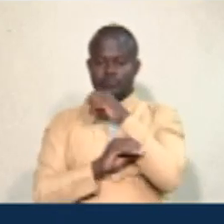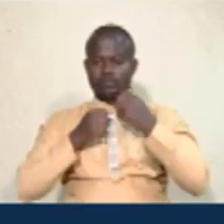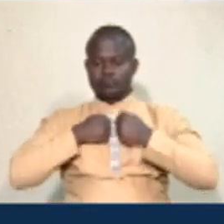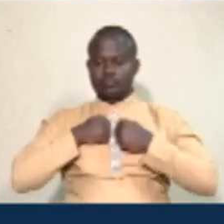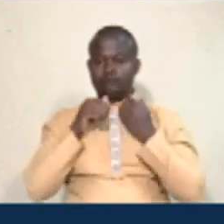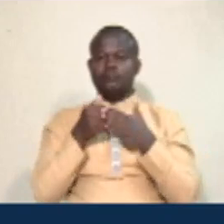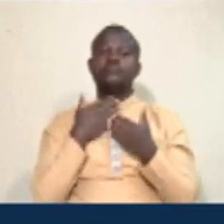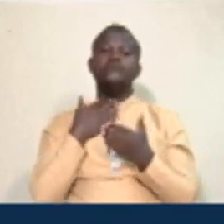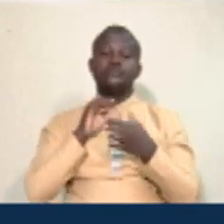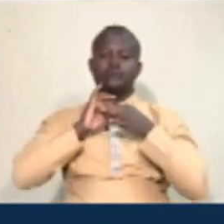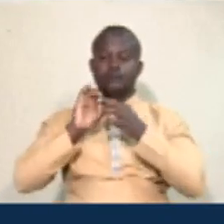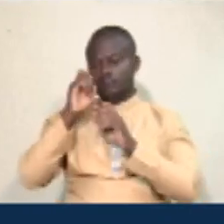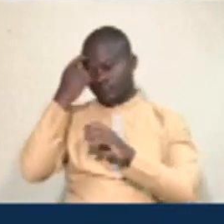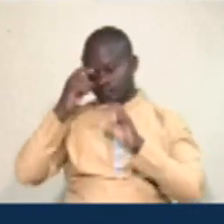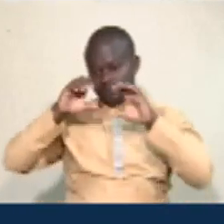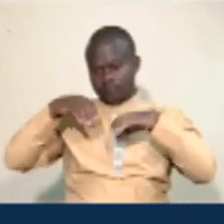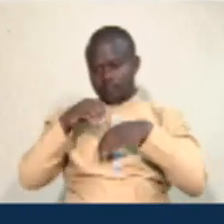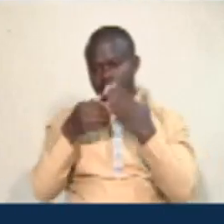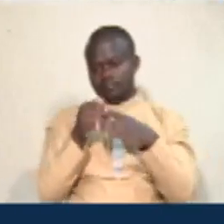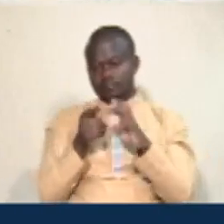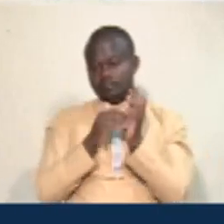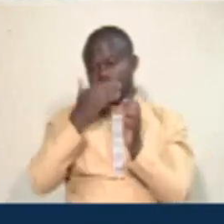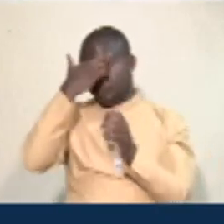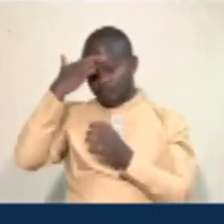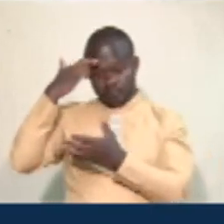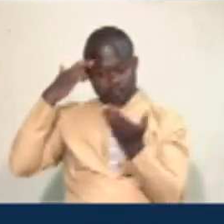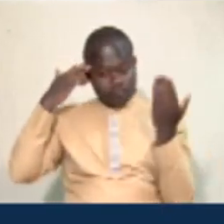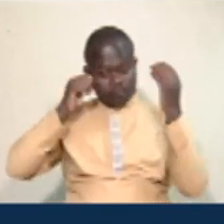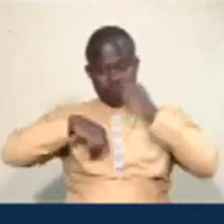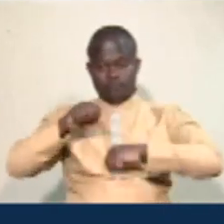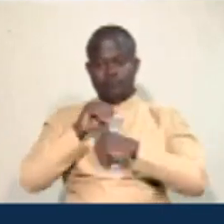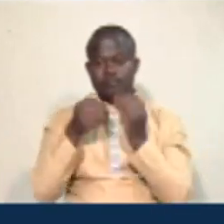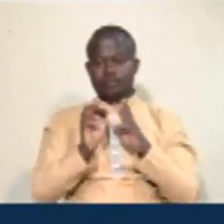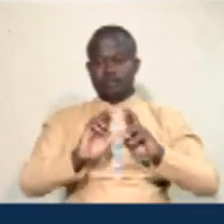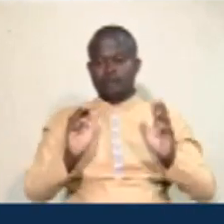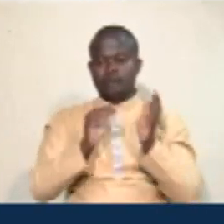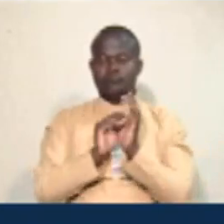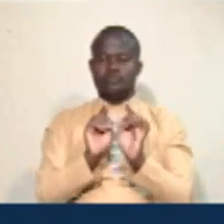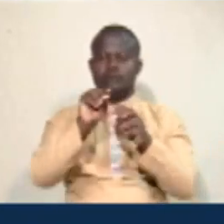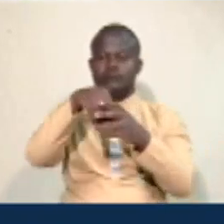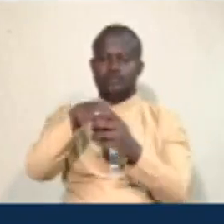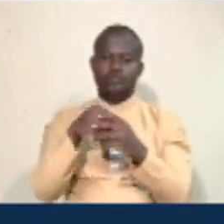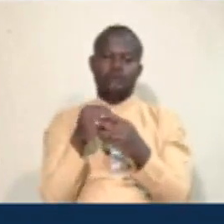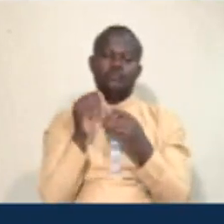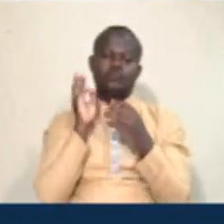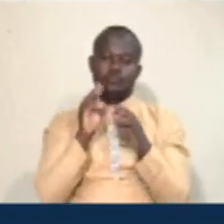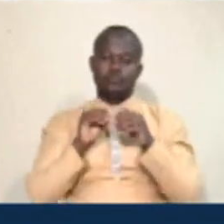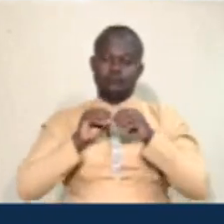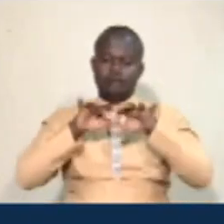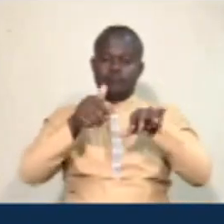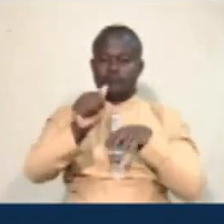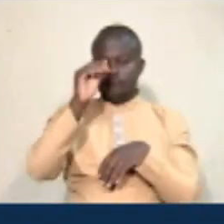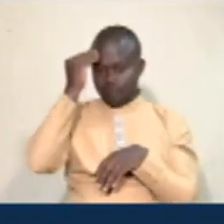rwifuza kubana neza na Repubulika ya Demokarasi ya Kongo, ari nayo mpamvu aya marushanwa yateguwe, ndetse ngo abayitabiriye bitezweho gusakaza ubwo